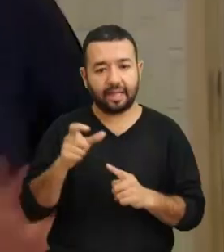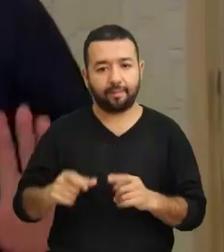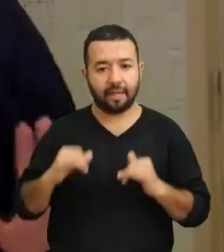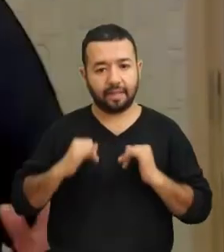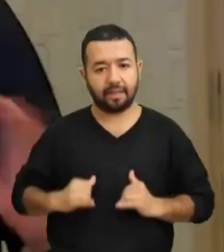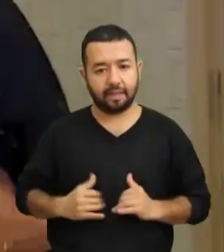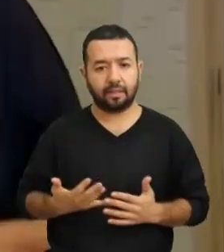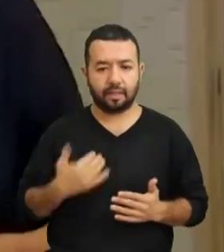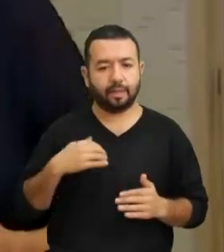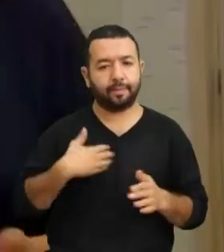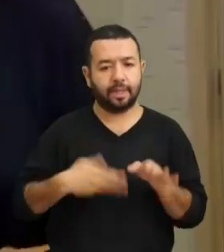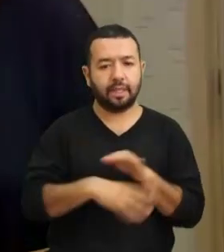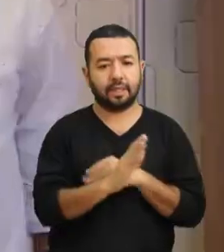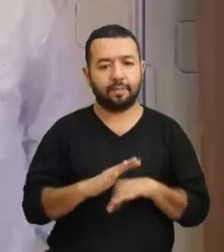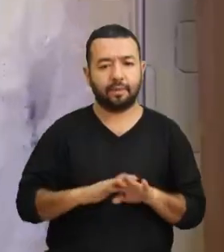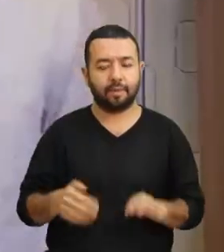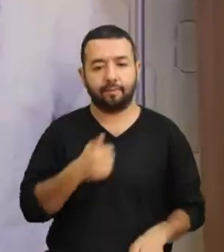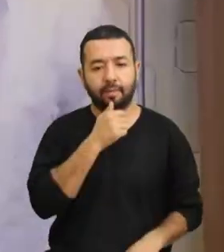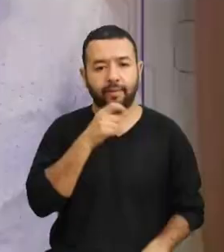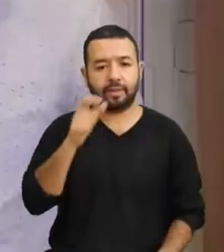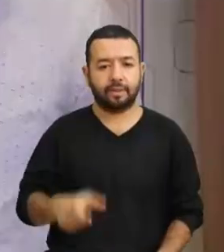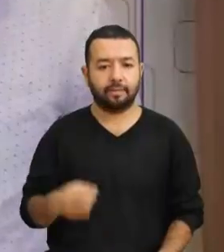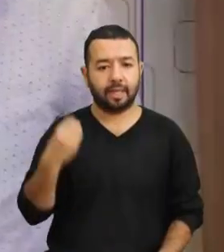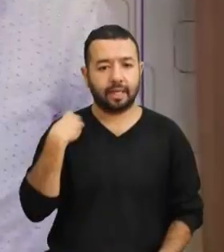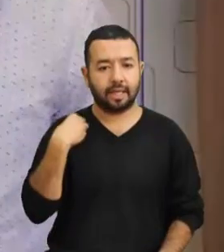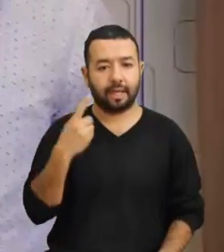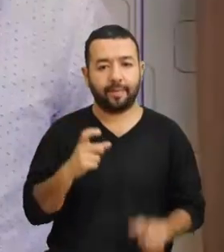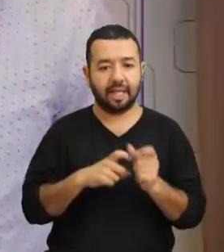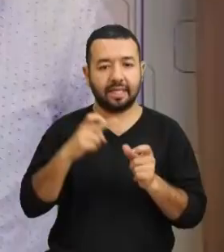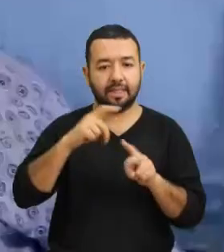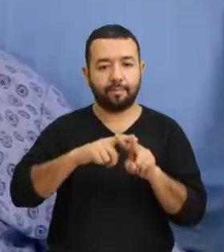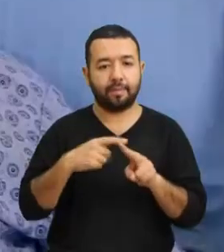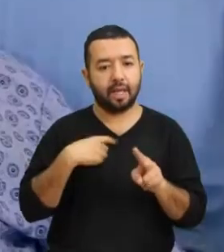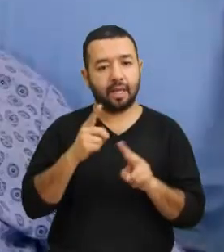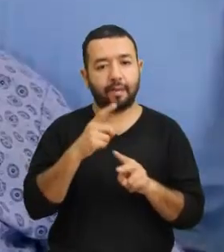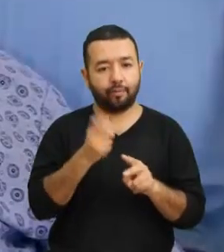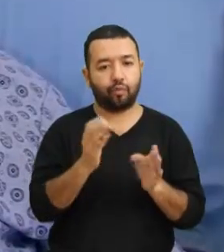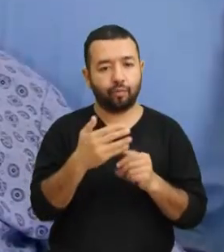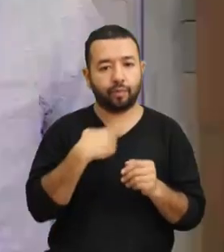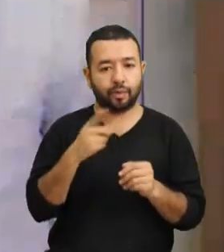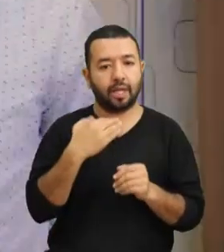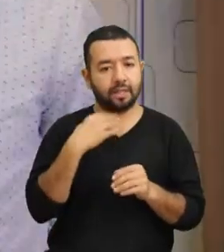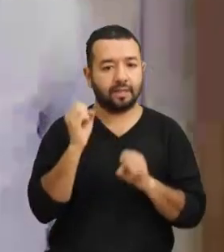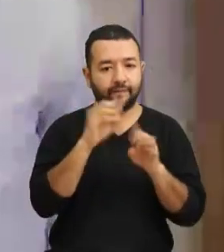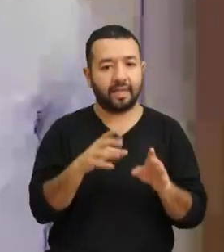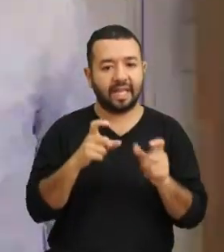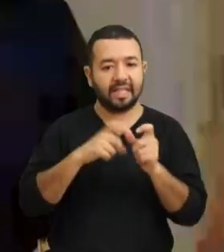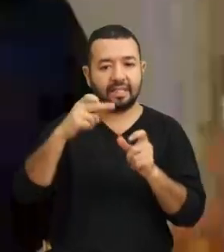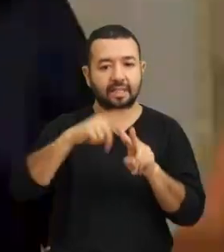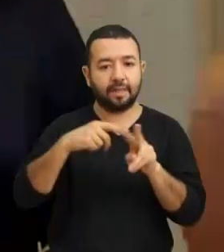dinlense. Ah tabii biz çıkalım, çıkalım. Babacığım yeni bir spa merkezi keşfettim. İsterseniz adresini verebilirim.